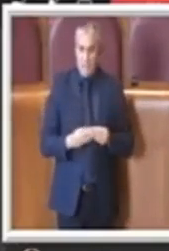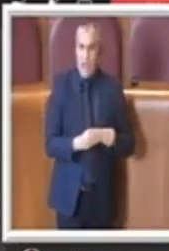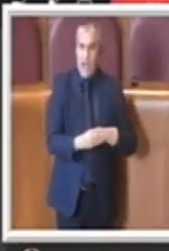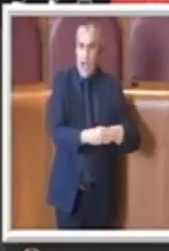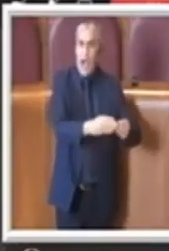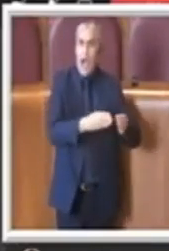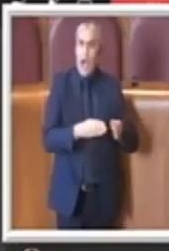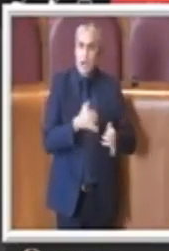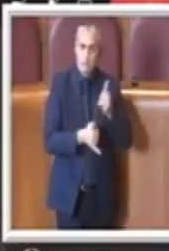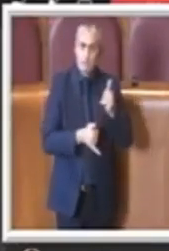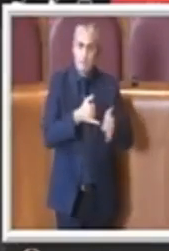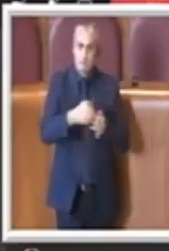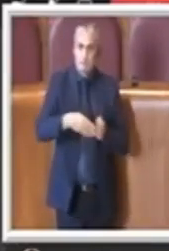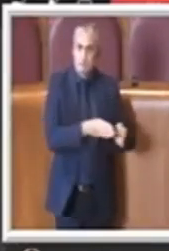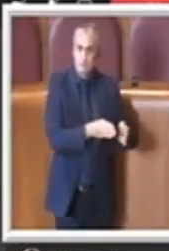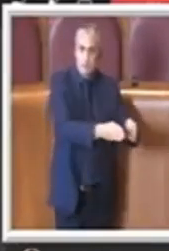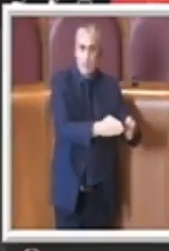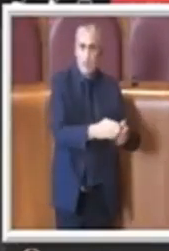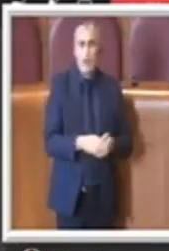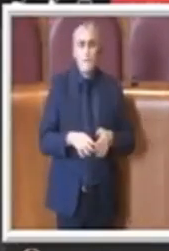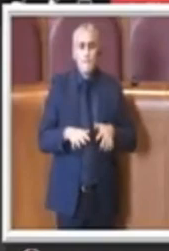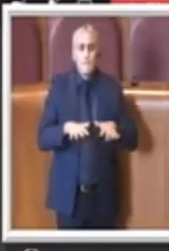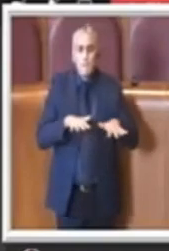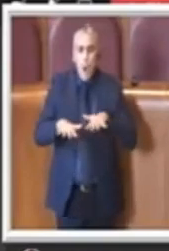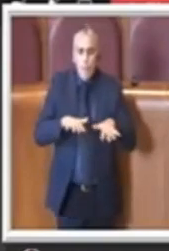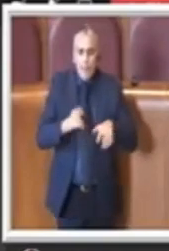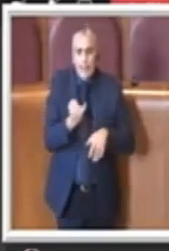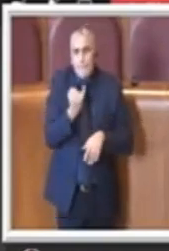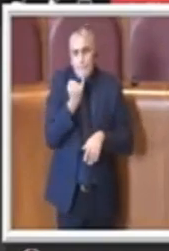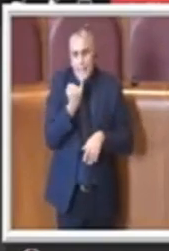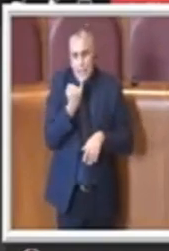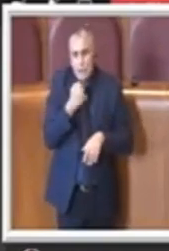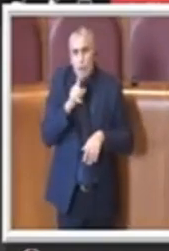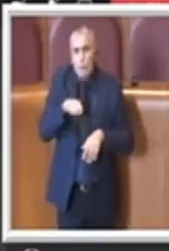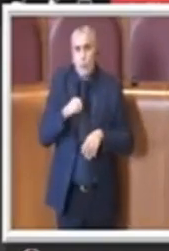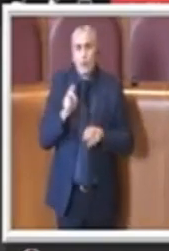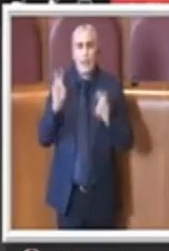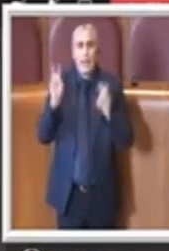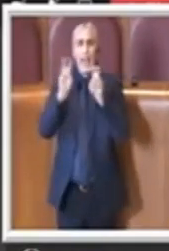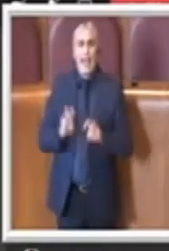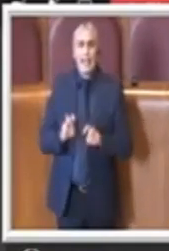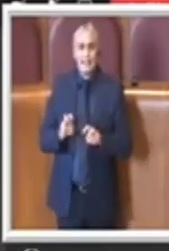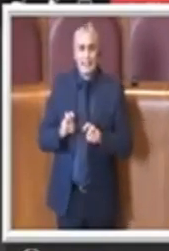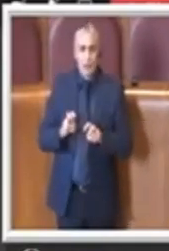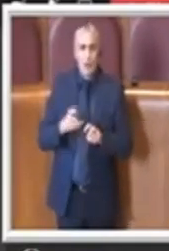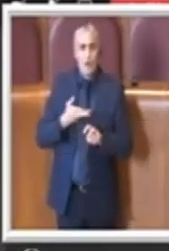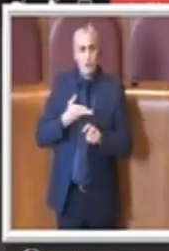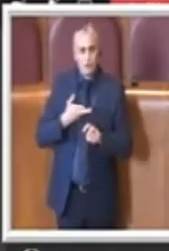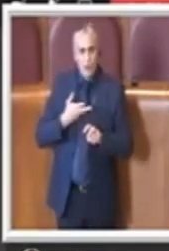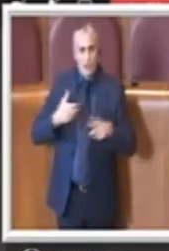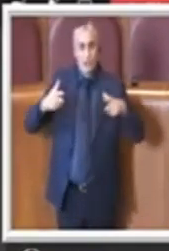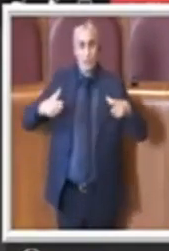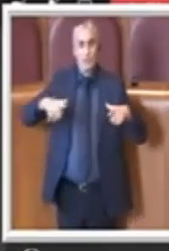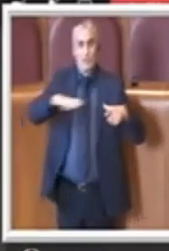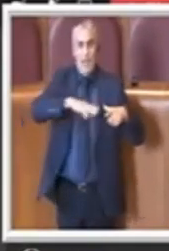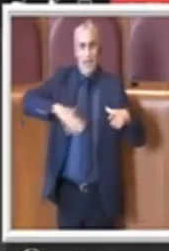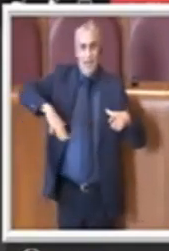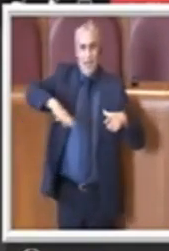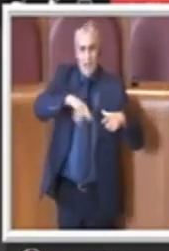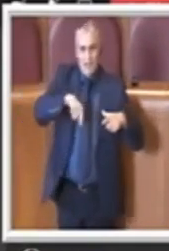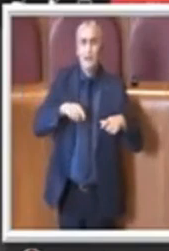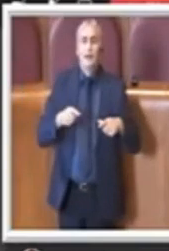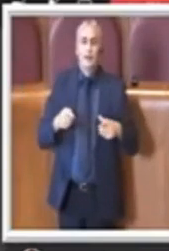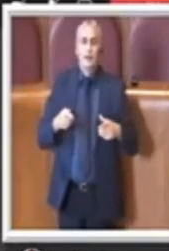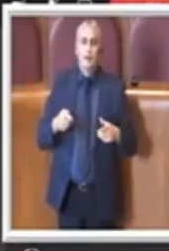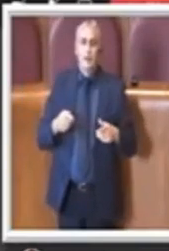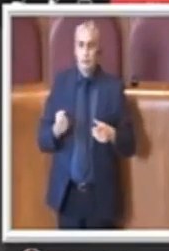sta sviluppando la mobilità della micro mobilità elettrica che è un altro aspetto molto molto interessante per cui